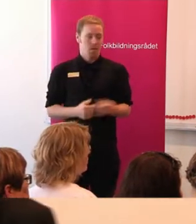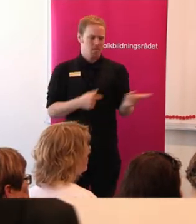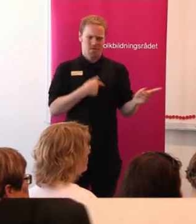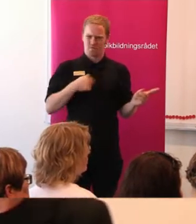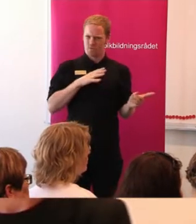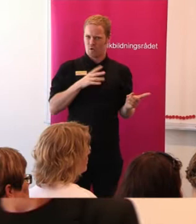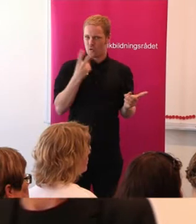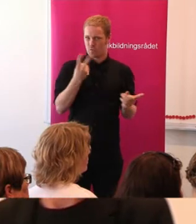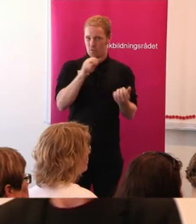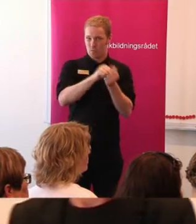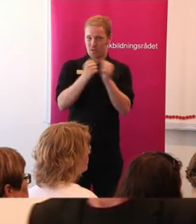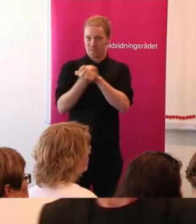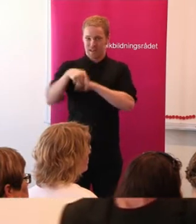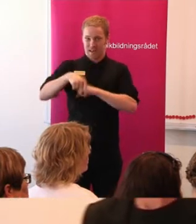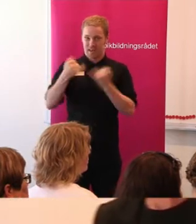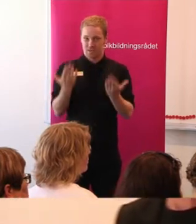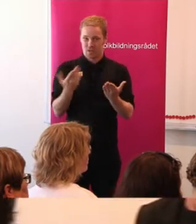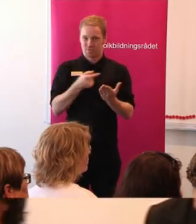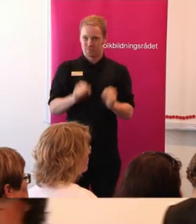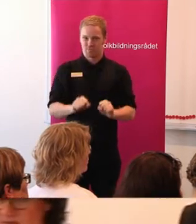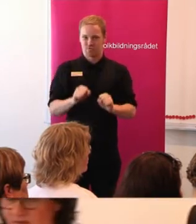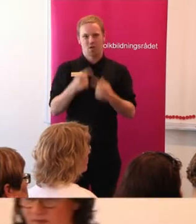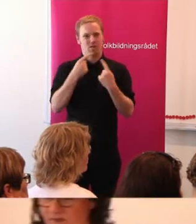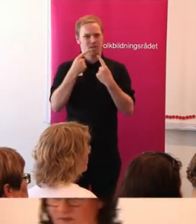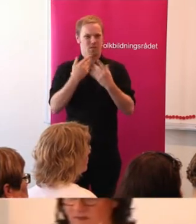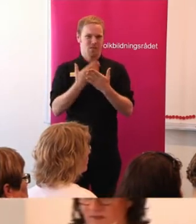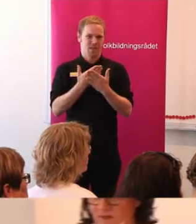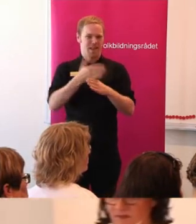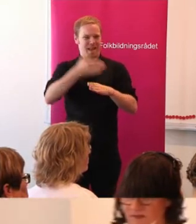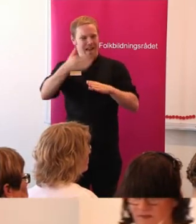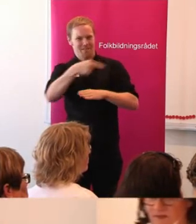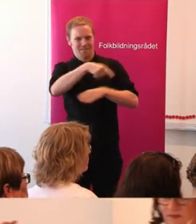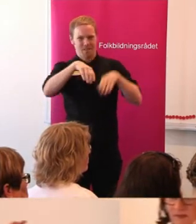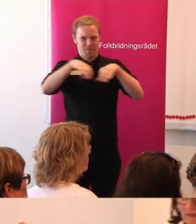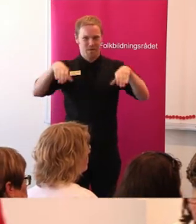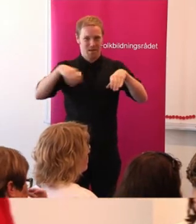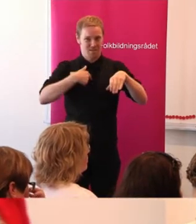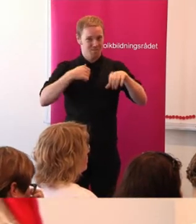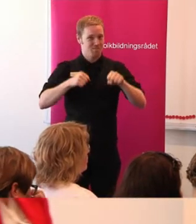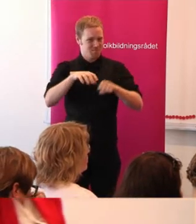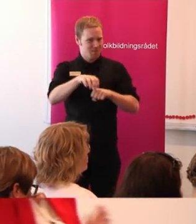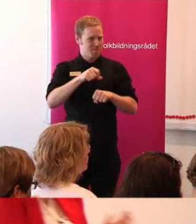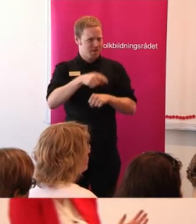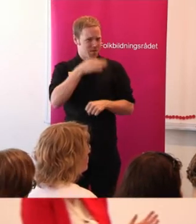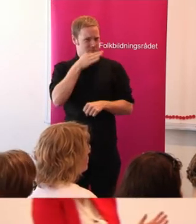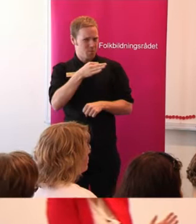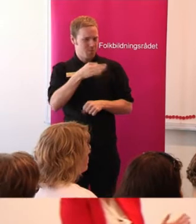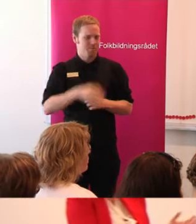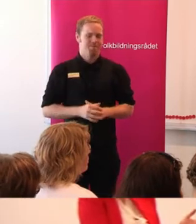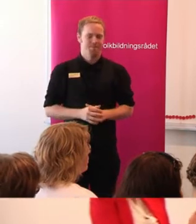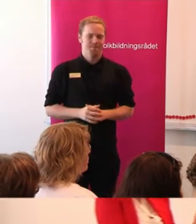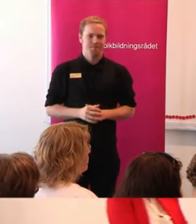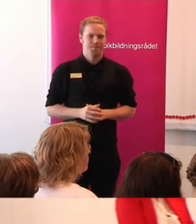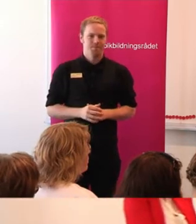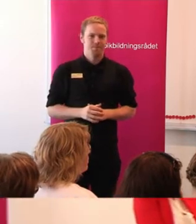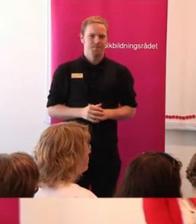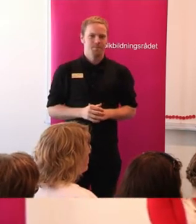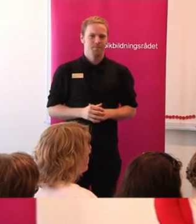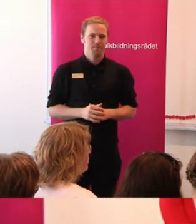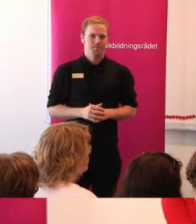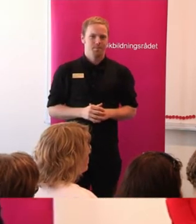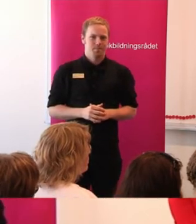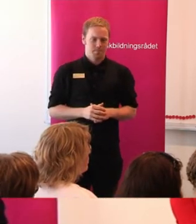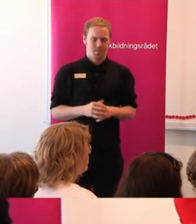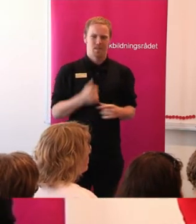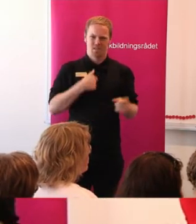diskutera med här efter er. Då tar jag med mig frågan just om finansiering och att det söktrycket är högt. Men däremot är jag lite intresserad av det här. Du ska få ordet alldeles